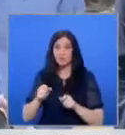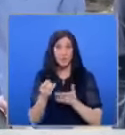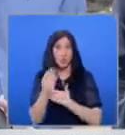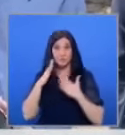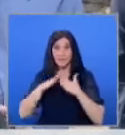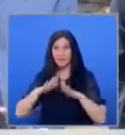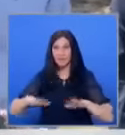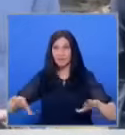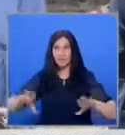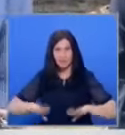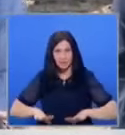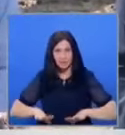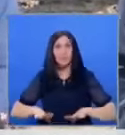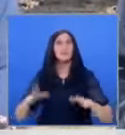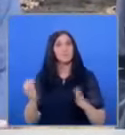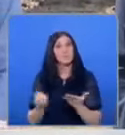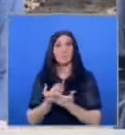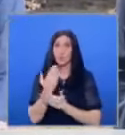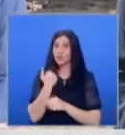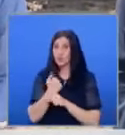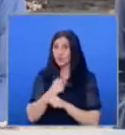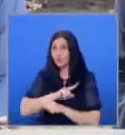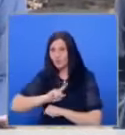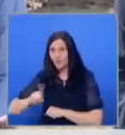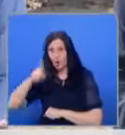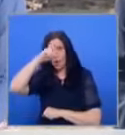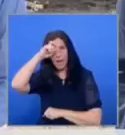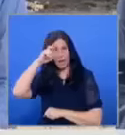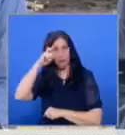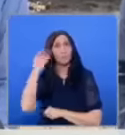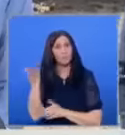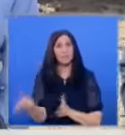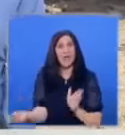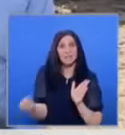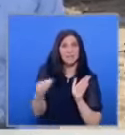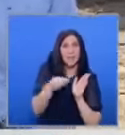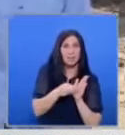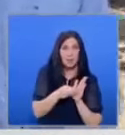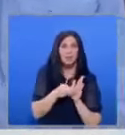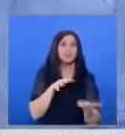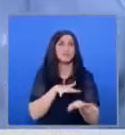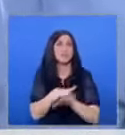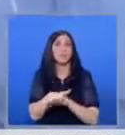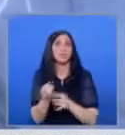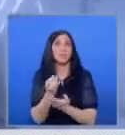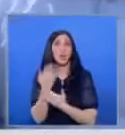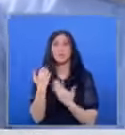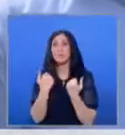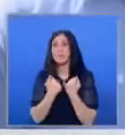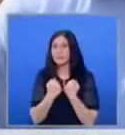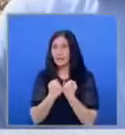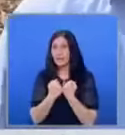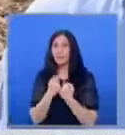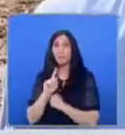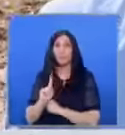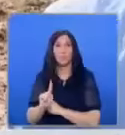на детски градини да бъдат въведени в експлоатация до лятото. Те са заложени в системата за новите места,